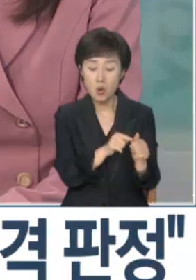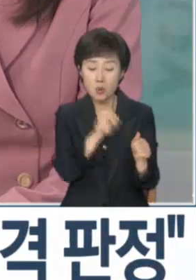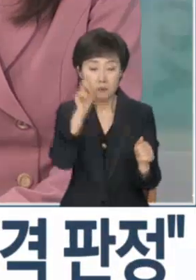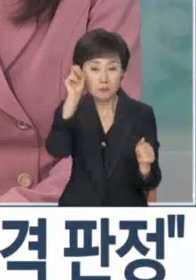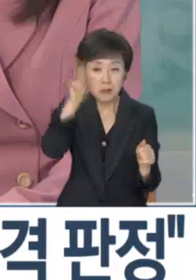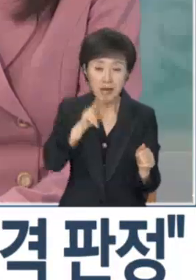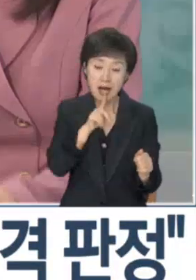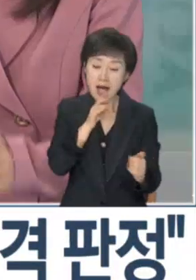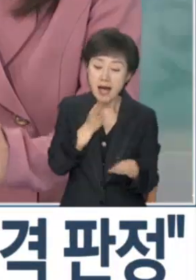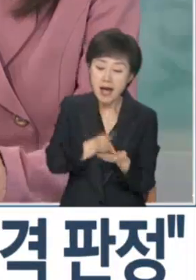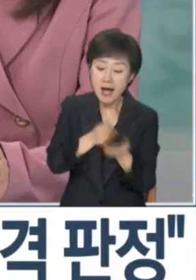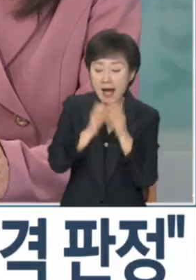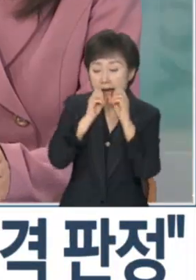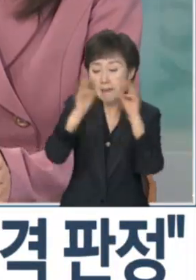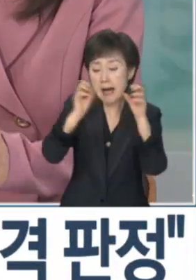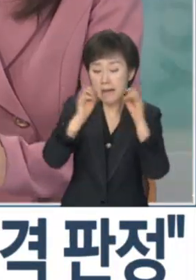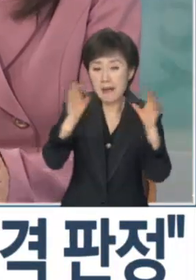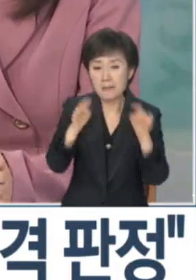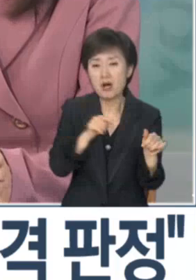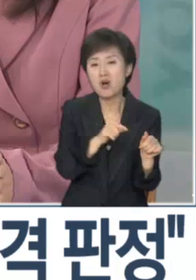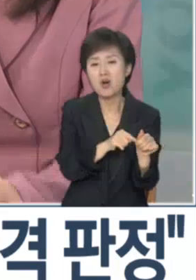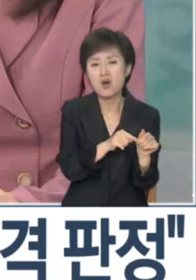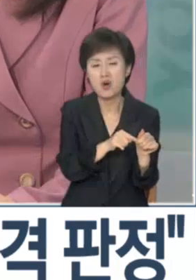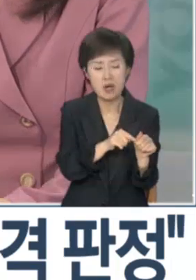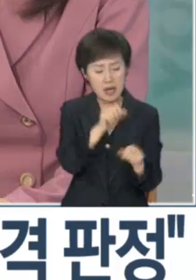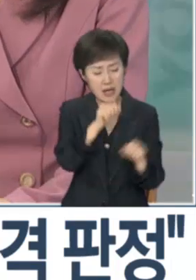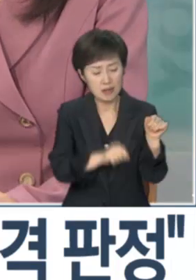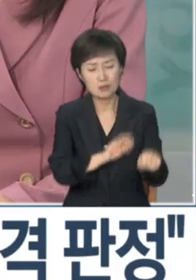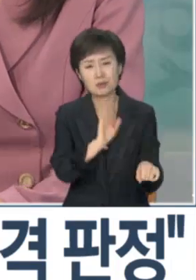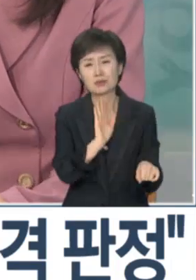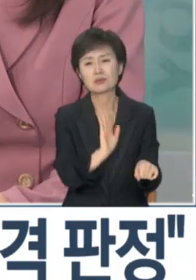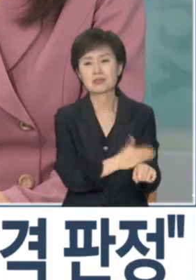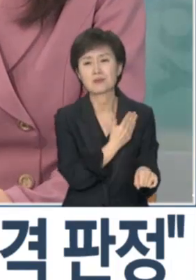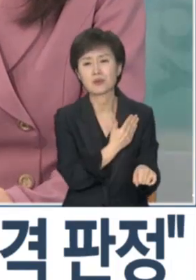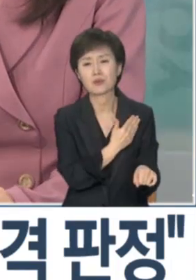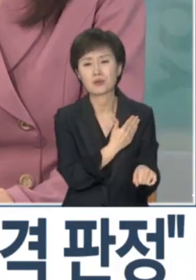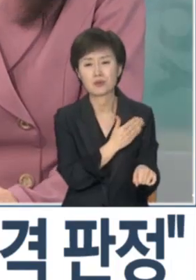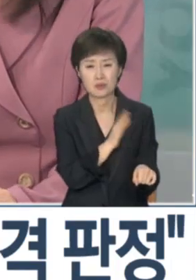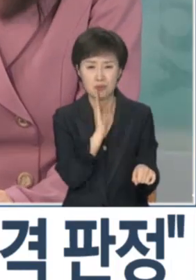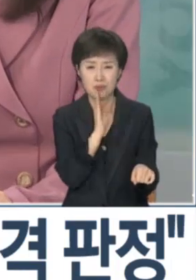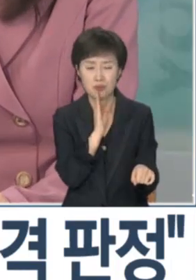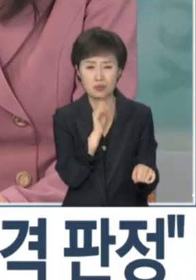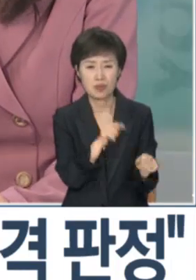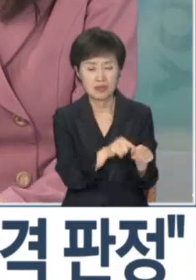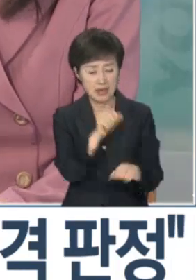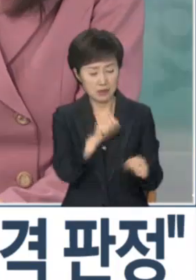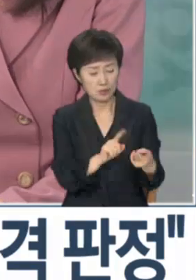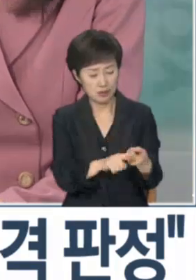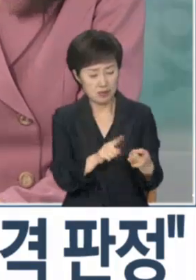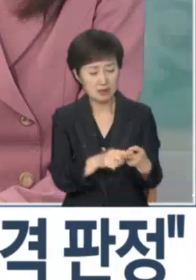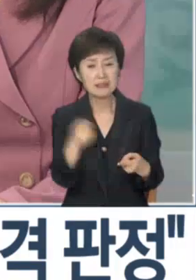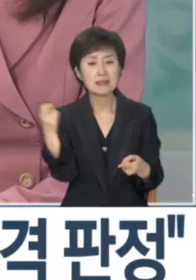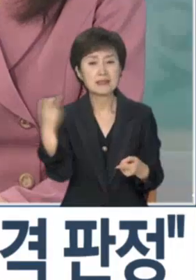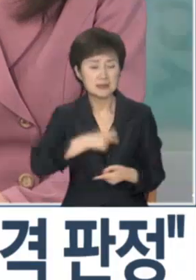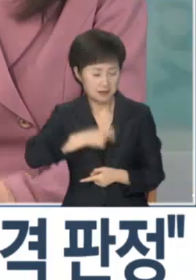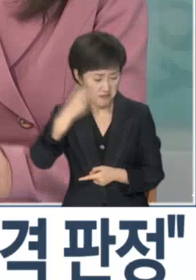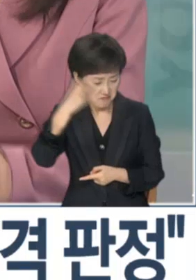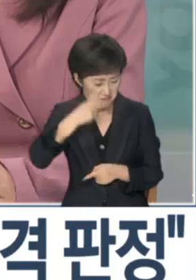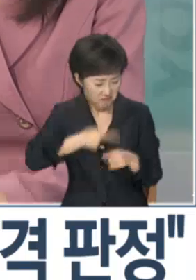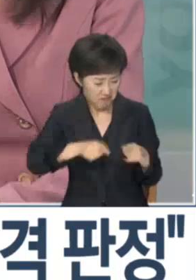또 이의신청이나 그 당내에서 해결하지 않고 또 당 외부로 이런 이야기들 흘리는 것 자체에 대해서 또 검증위가 굉장히